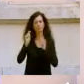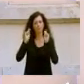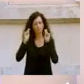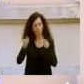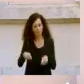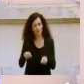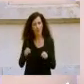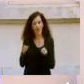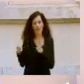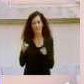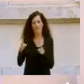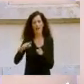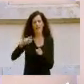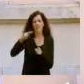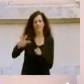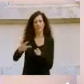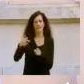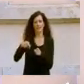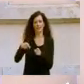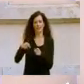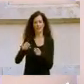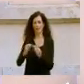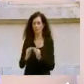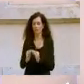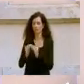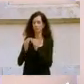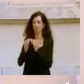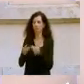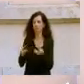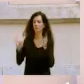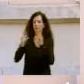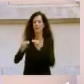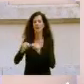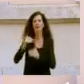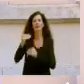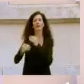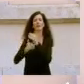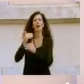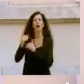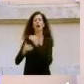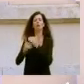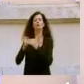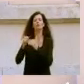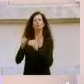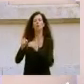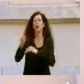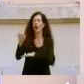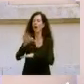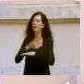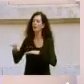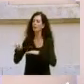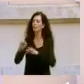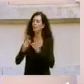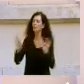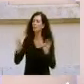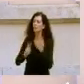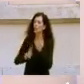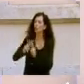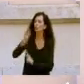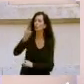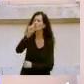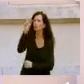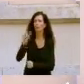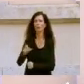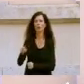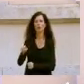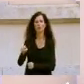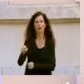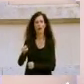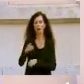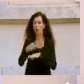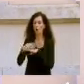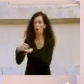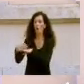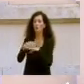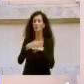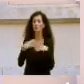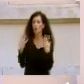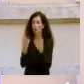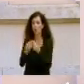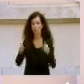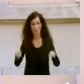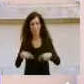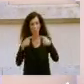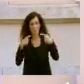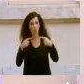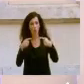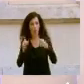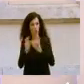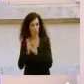questa della ricostruzione del rilancio di ridisegnare l'architettura del paese anche con una piena condivisione con le opposizioni